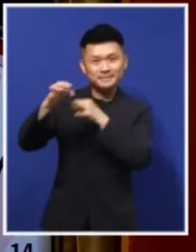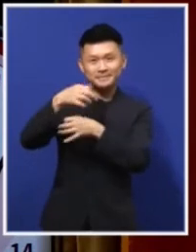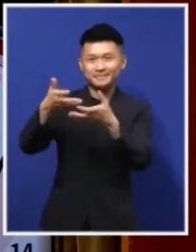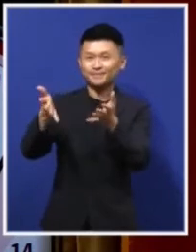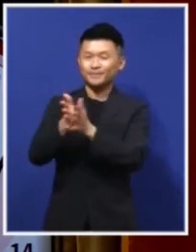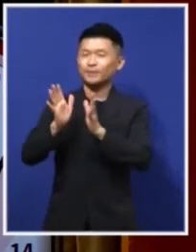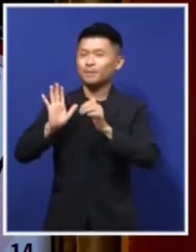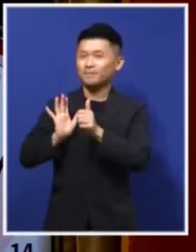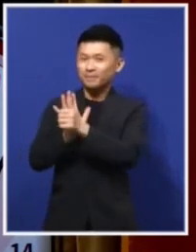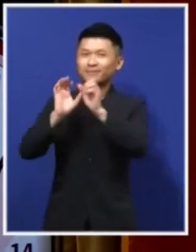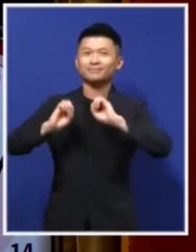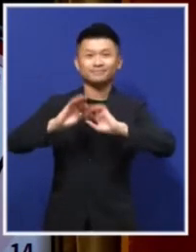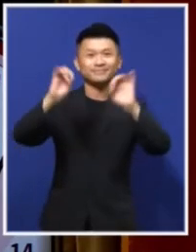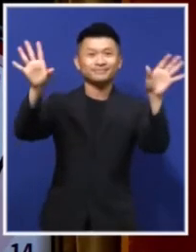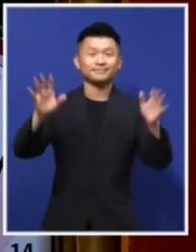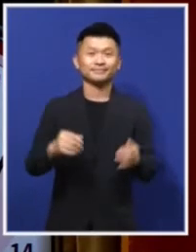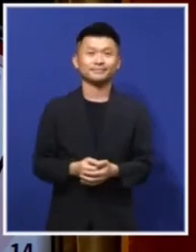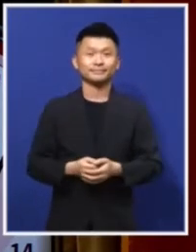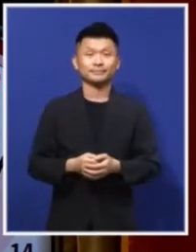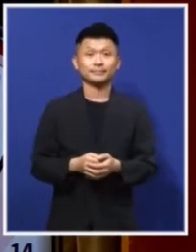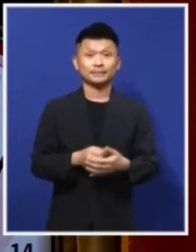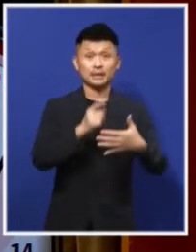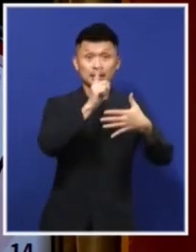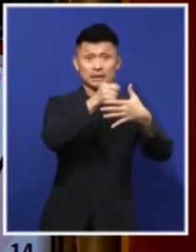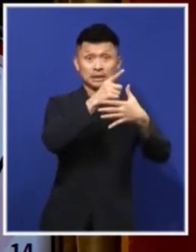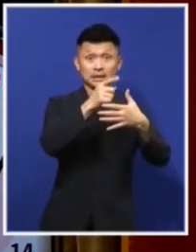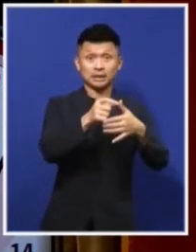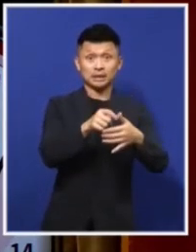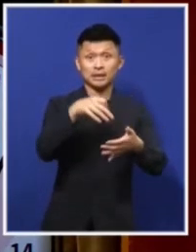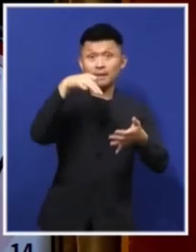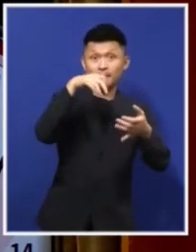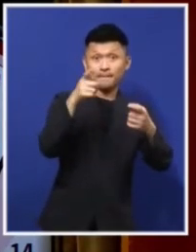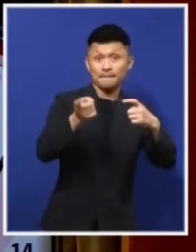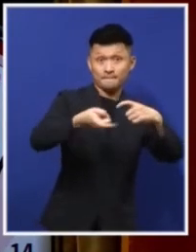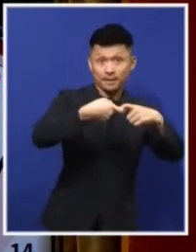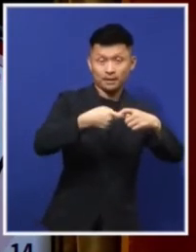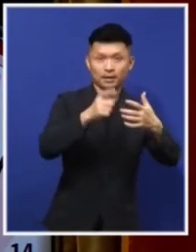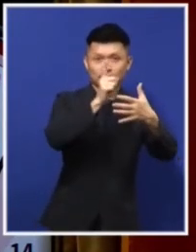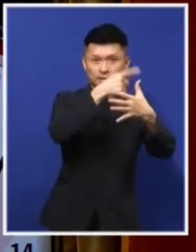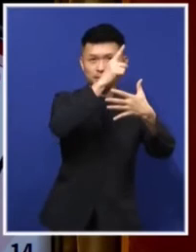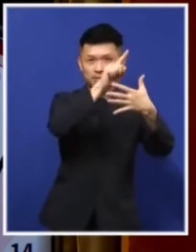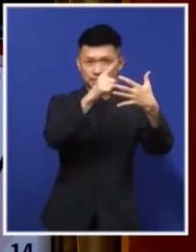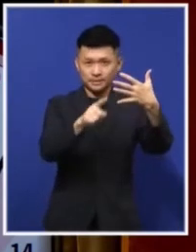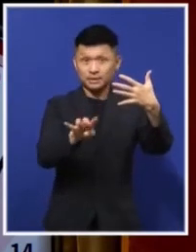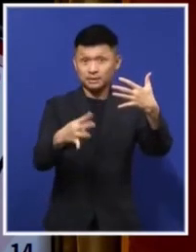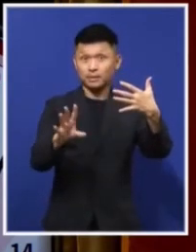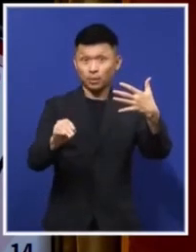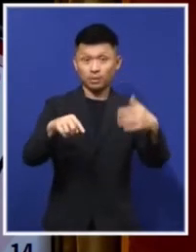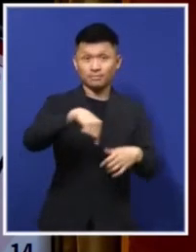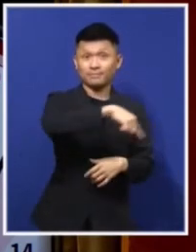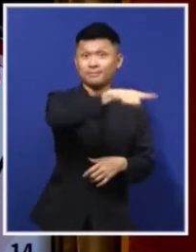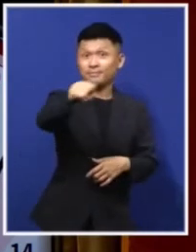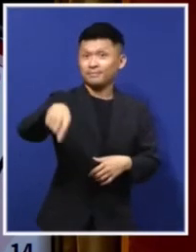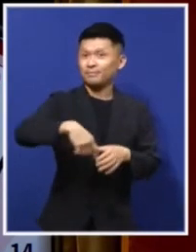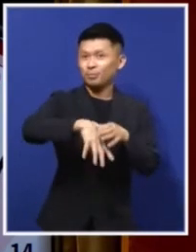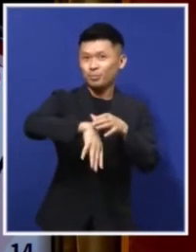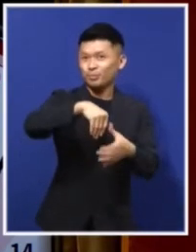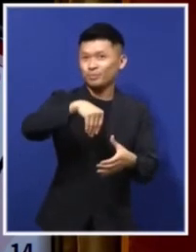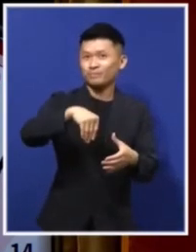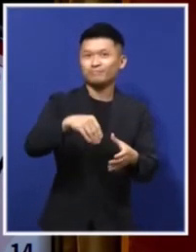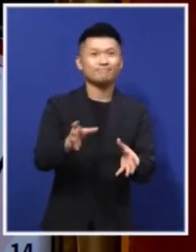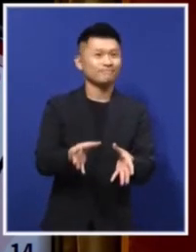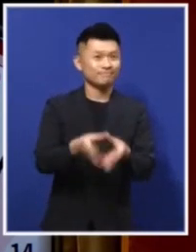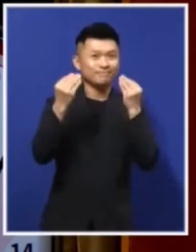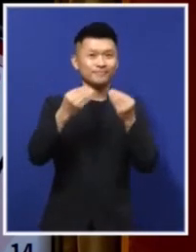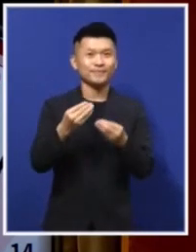告，就是前400万个数位绑定的朋友，是不需要抽签的，那就会自动获得